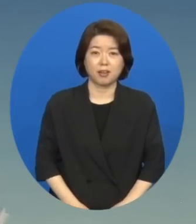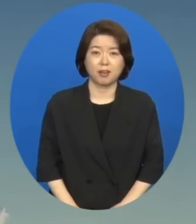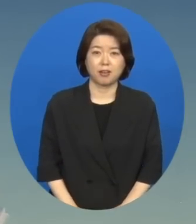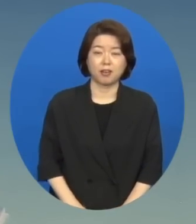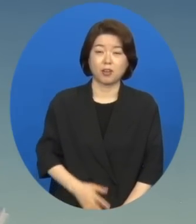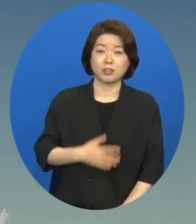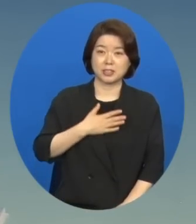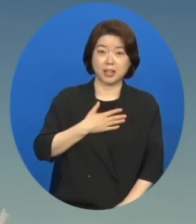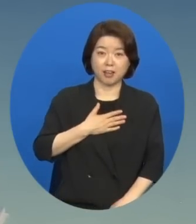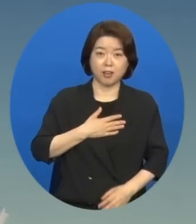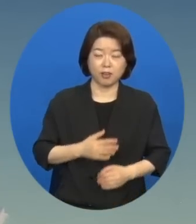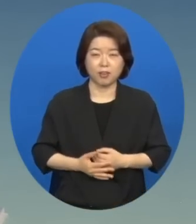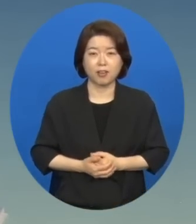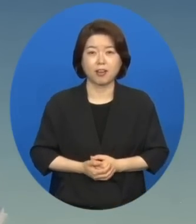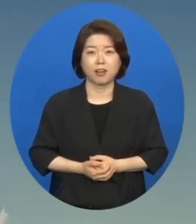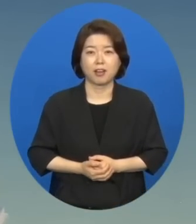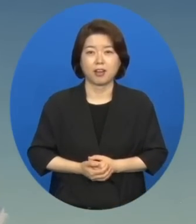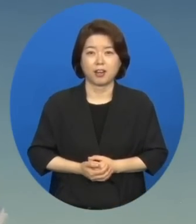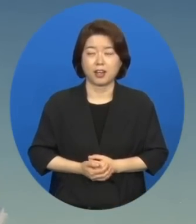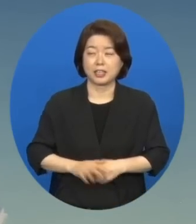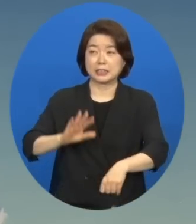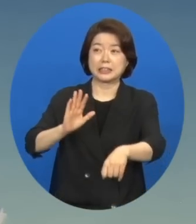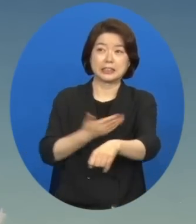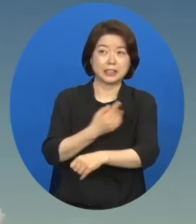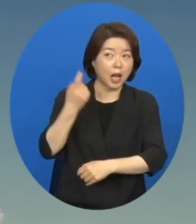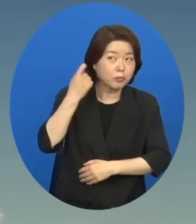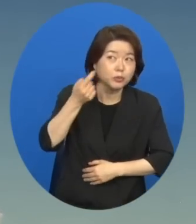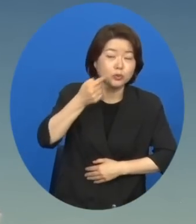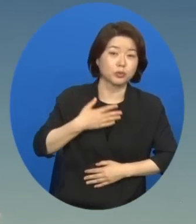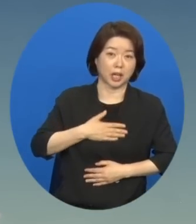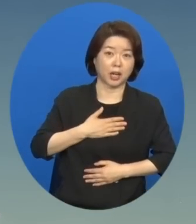아, 제가요, 잘못 들은 줄 알았어요.